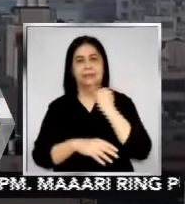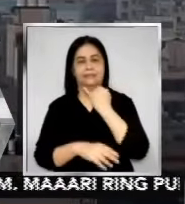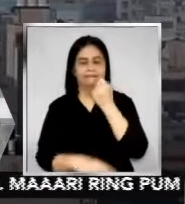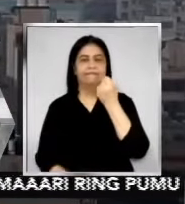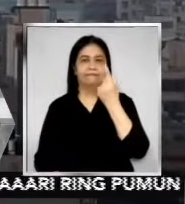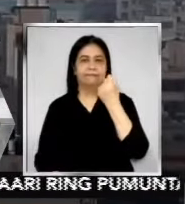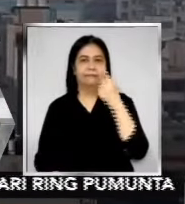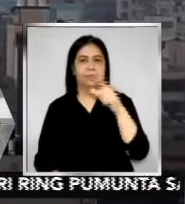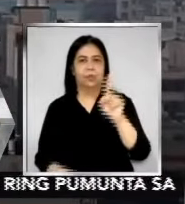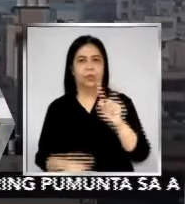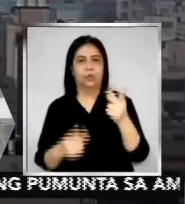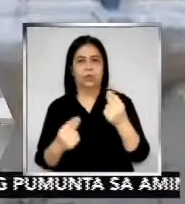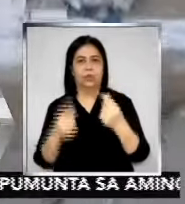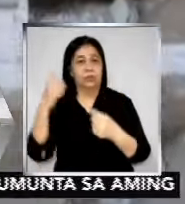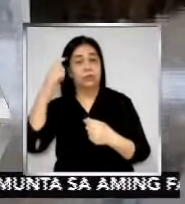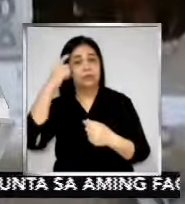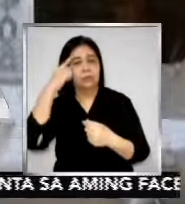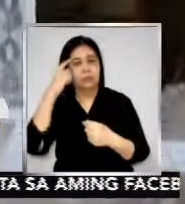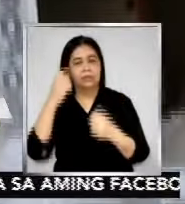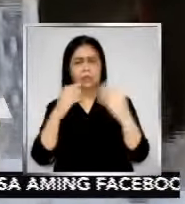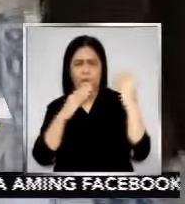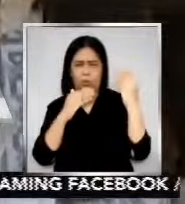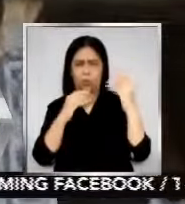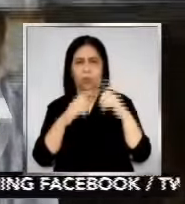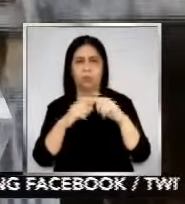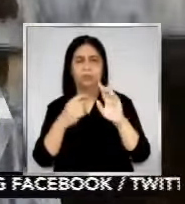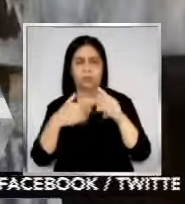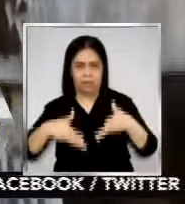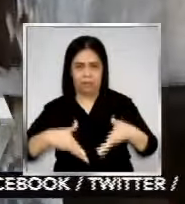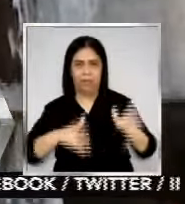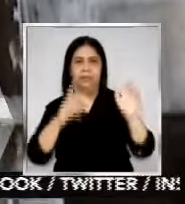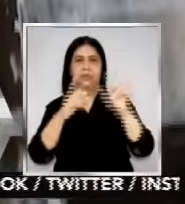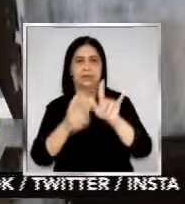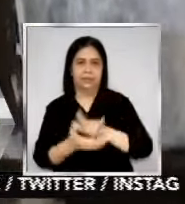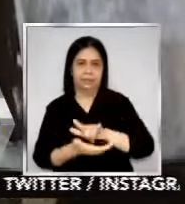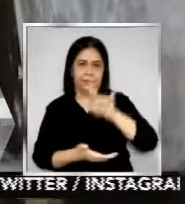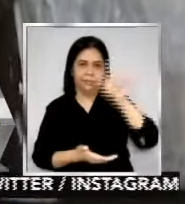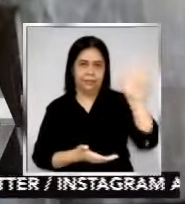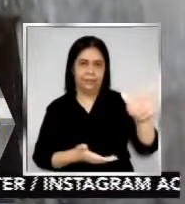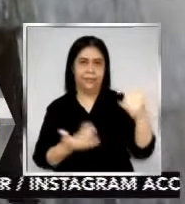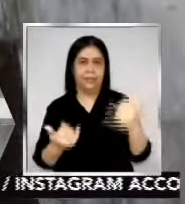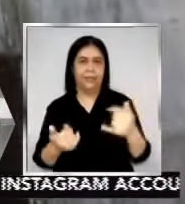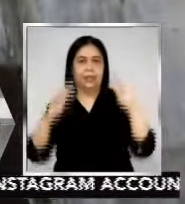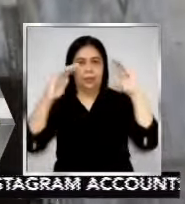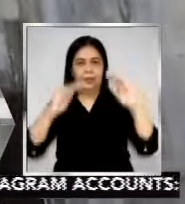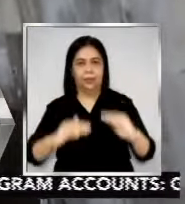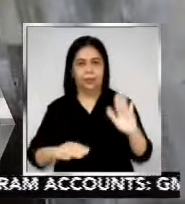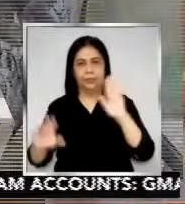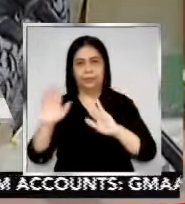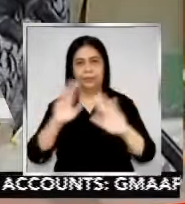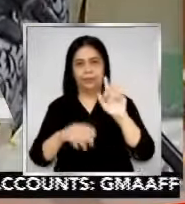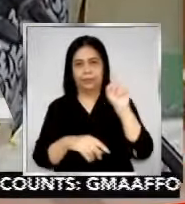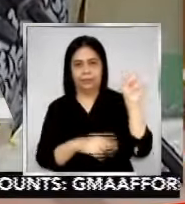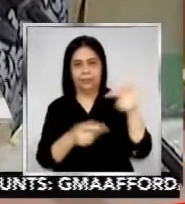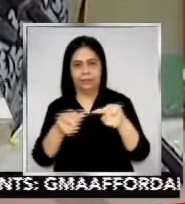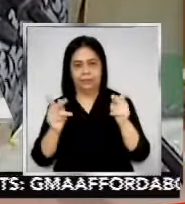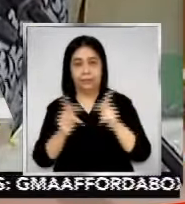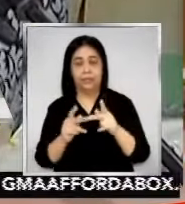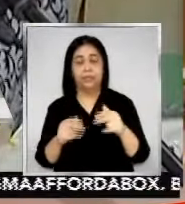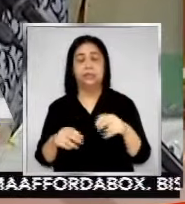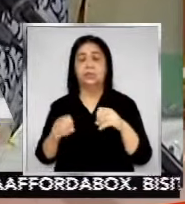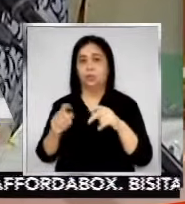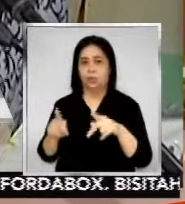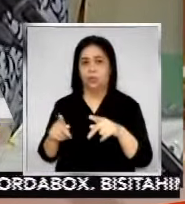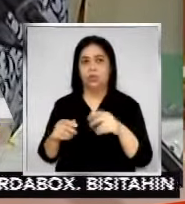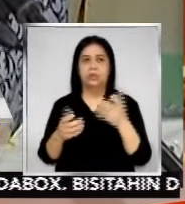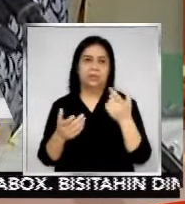ng gobyerno, umaasa siyang mapapayagan na silang makaalis ngayong humupa na ang tensyon doon. Yung opportunity, aside kasi